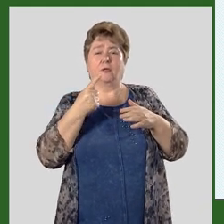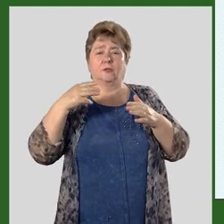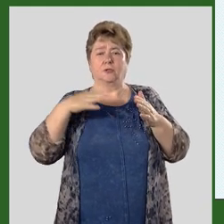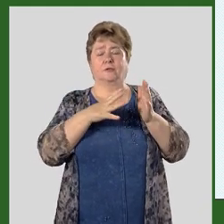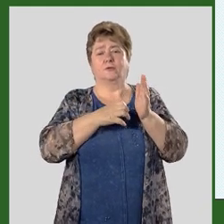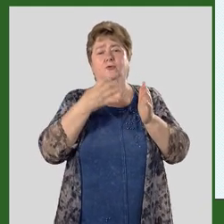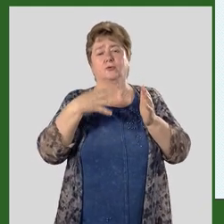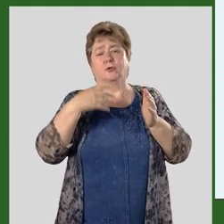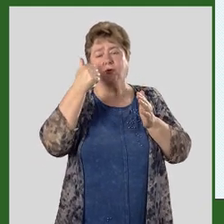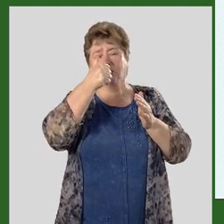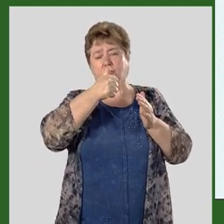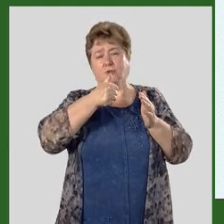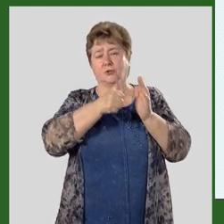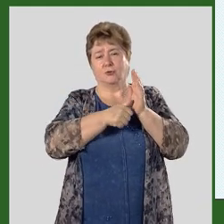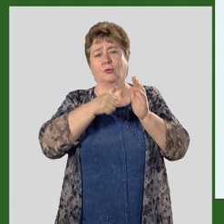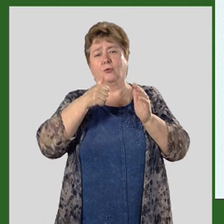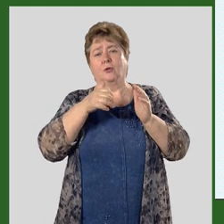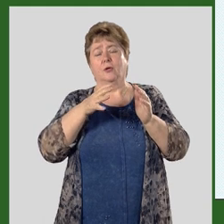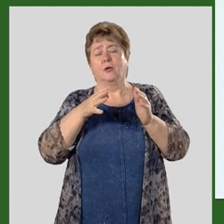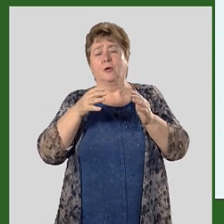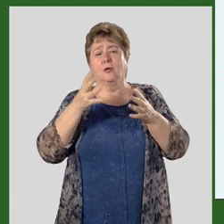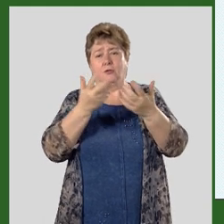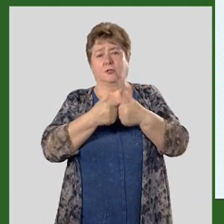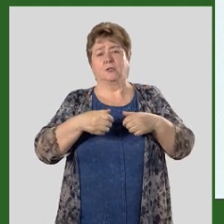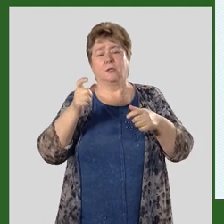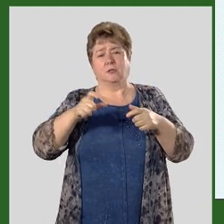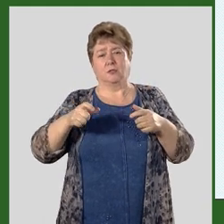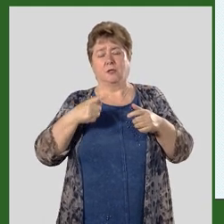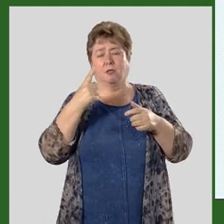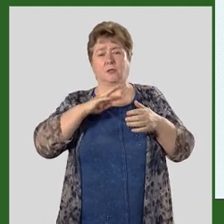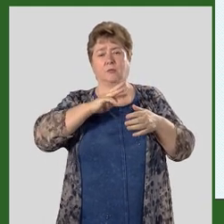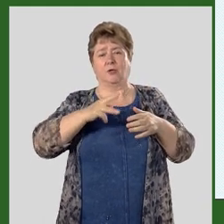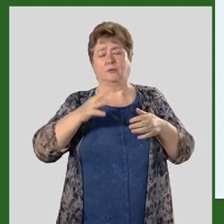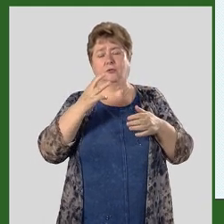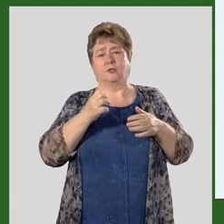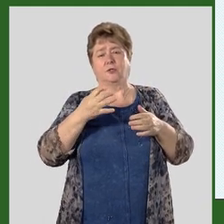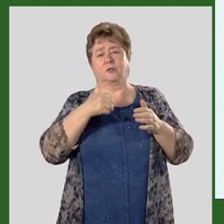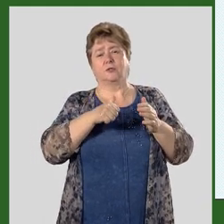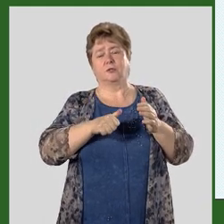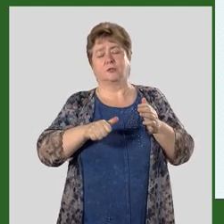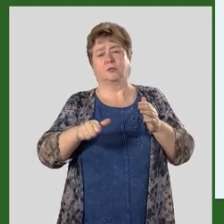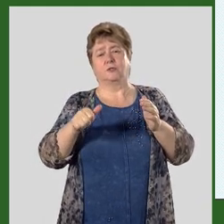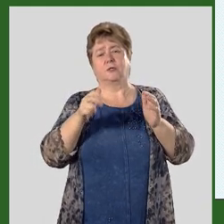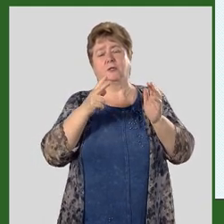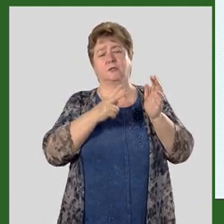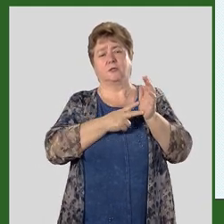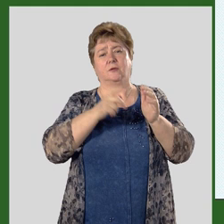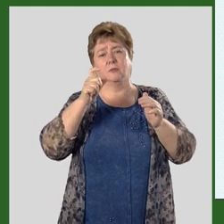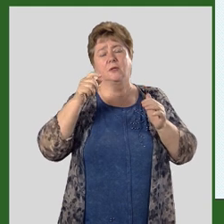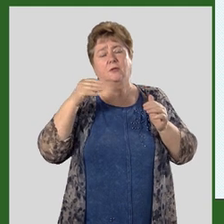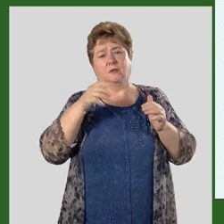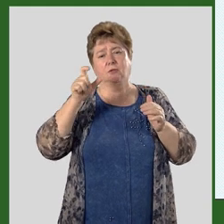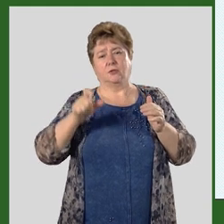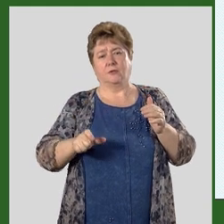году численность населения составила 1 миллион 467 тысяч человек.